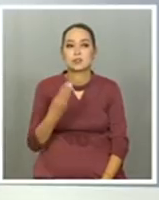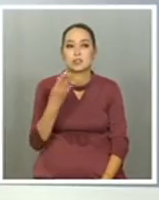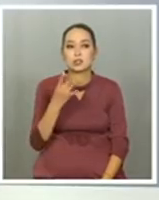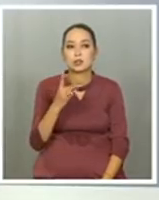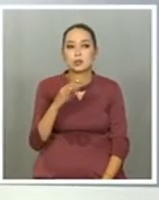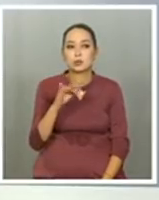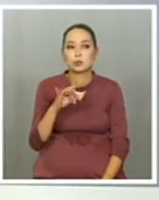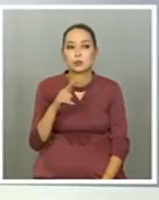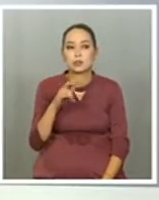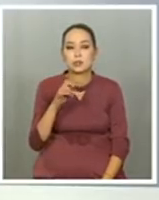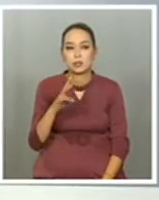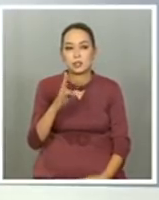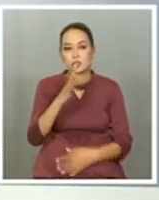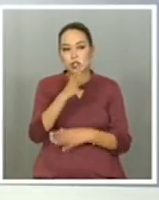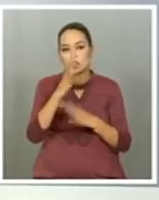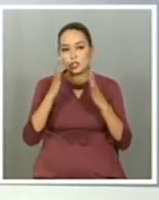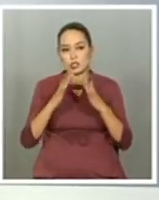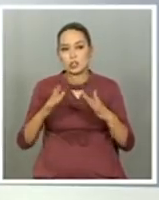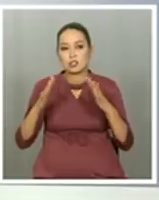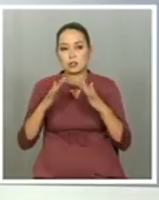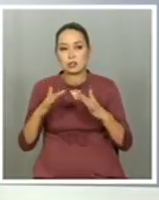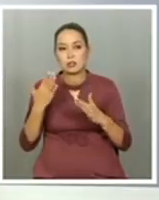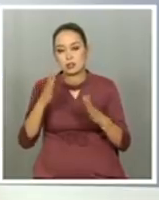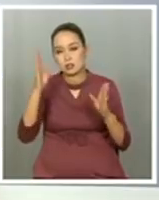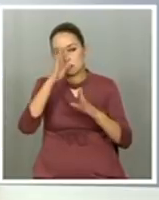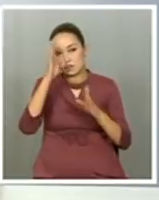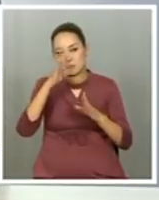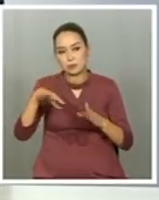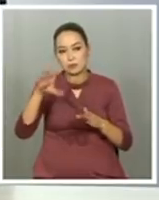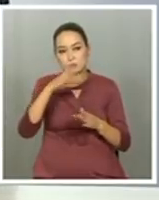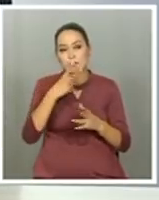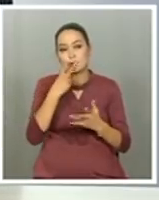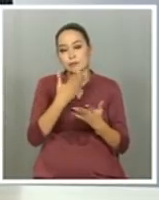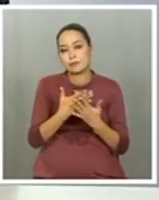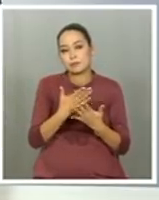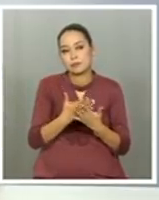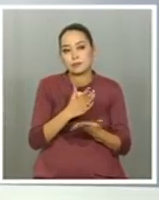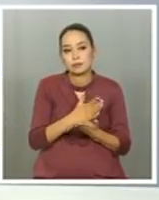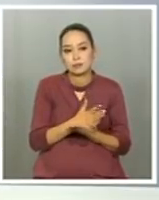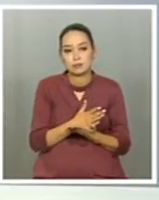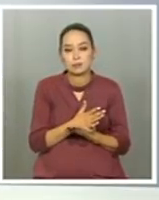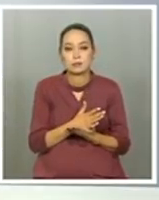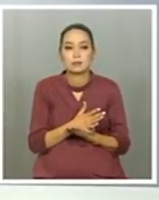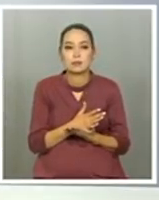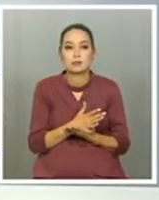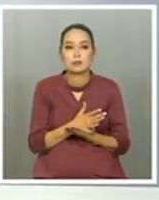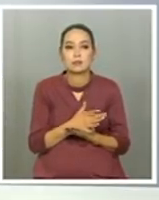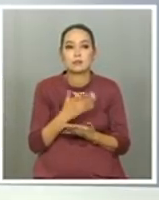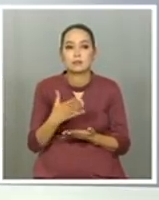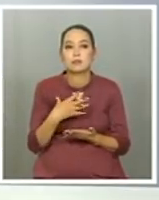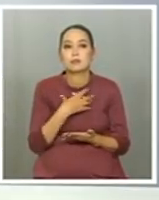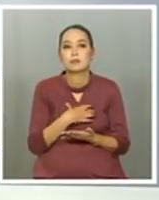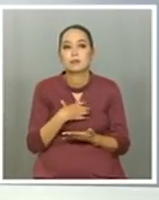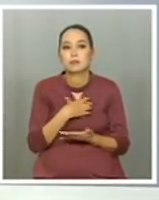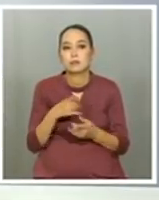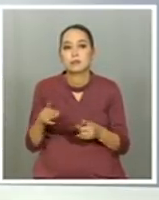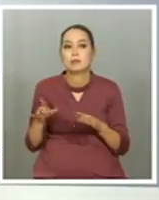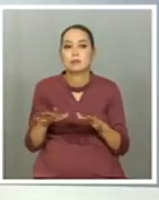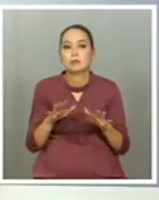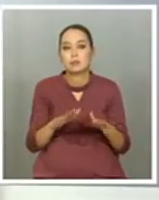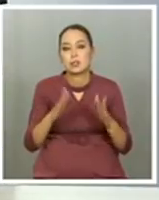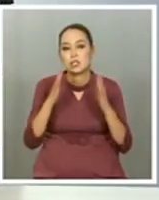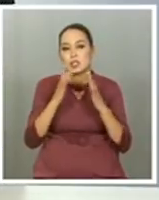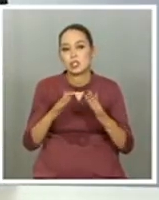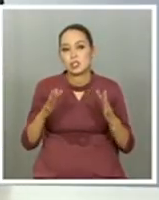шыршалары атты табиғат ескерткішінің көріністерін ұсынып отырмыз. Мен өздеріңіз қарағандай мәңгі тоң үстінде шыршалар